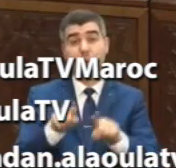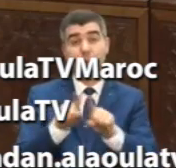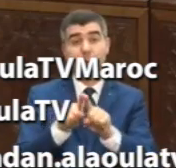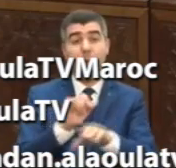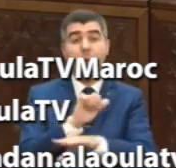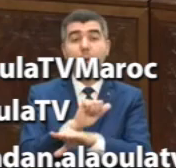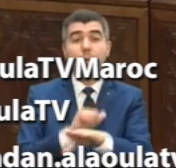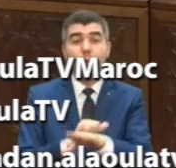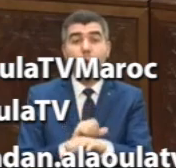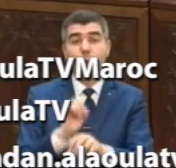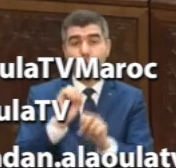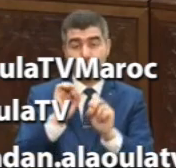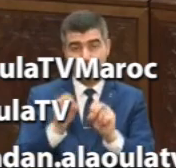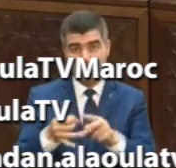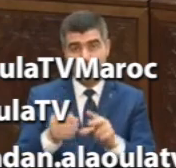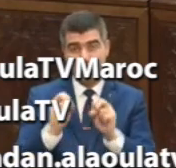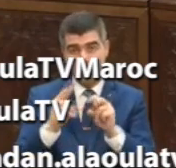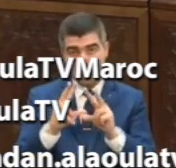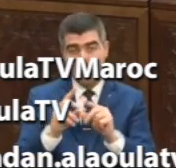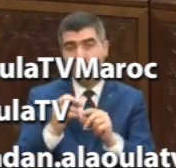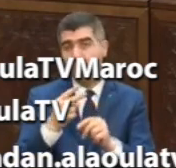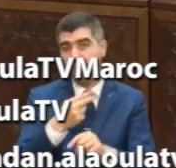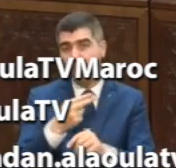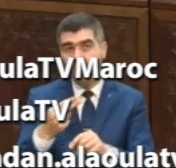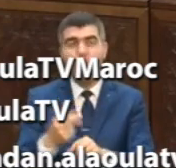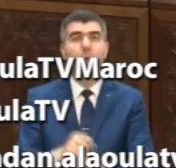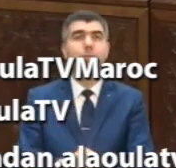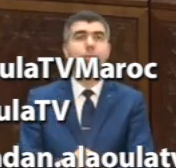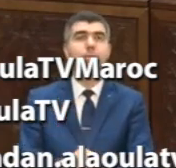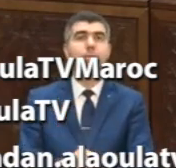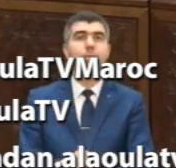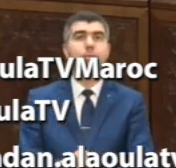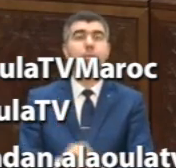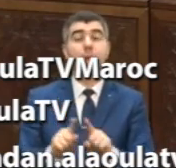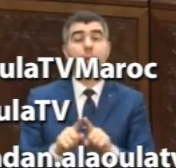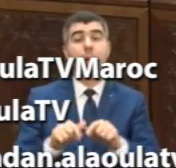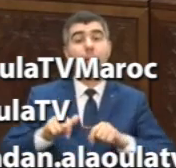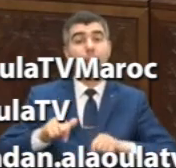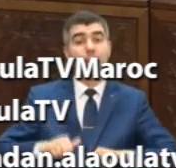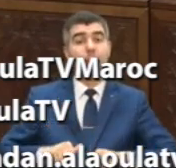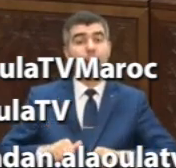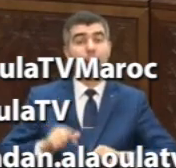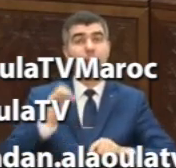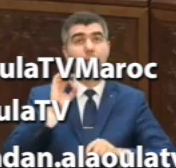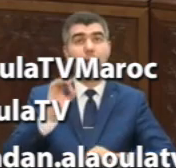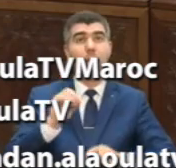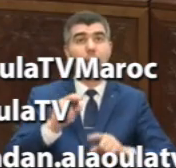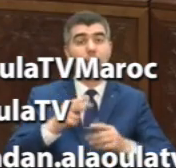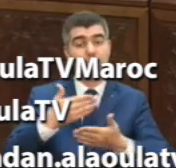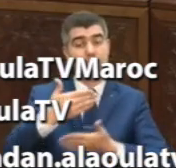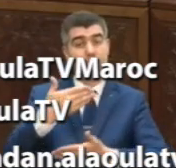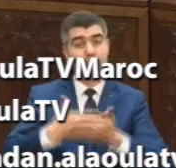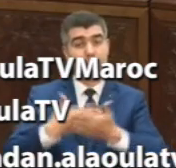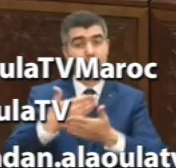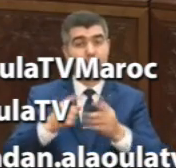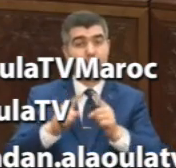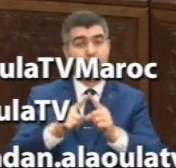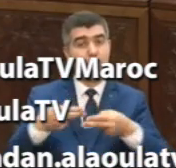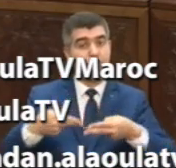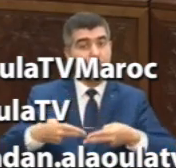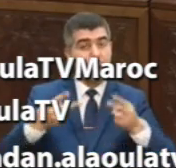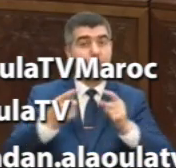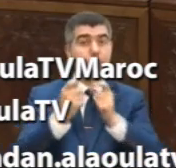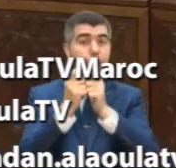الاجتماعيه والصحيه؟ لان الإدارة العمومية من إدارة استخراج هذه المهمة هذه